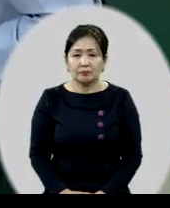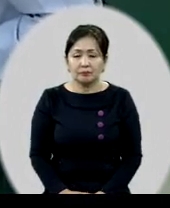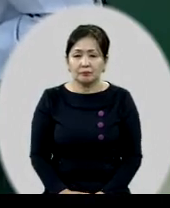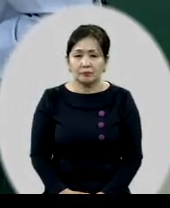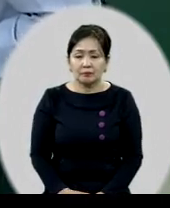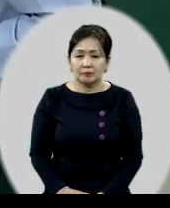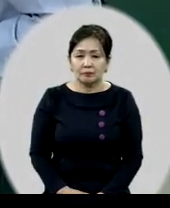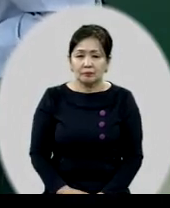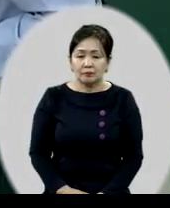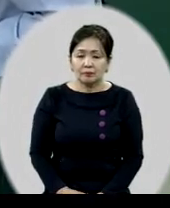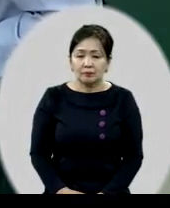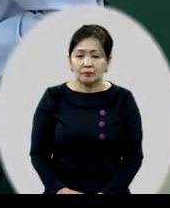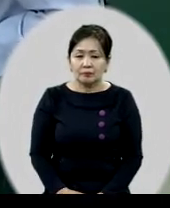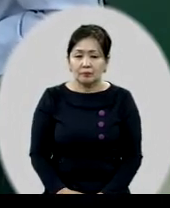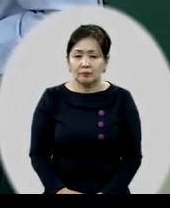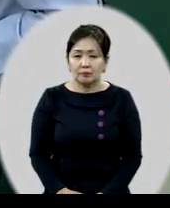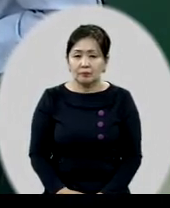Анх савнд маань